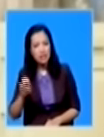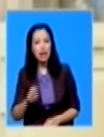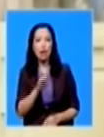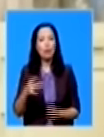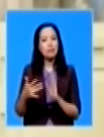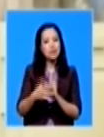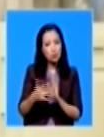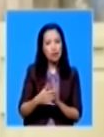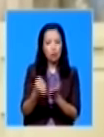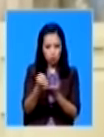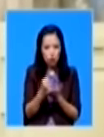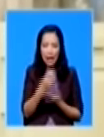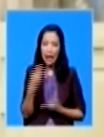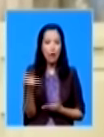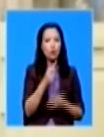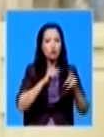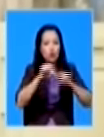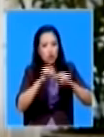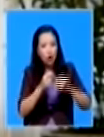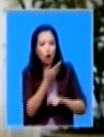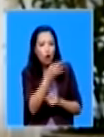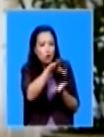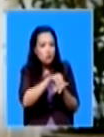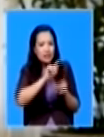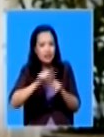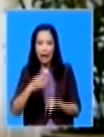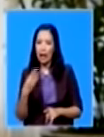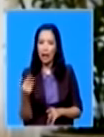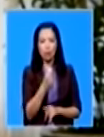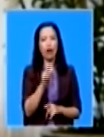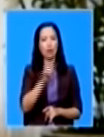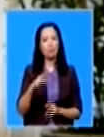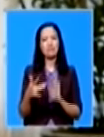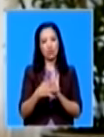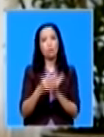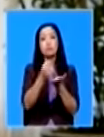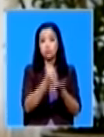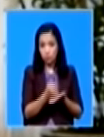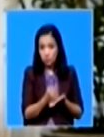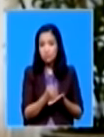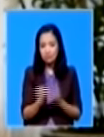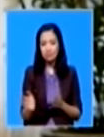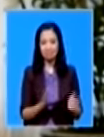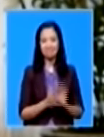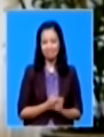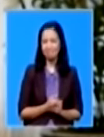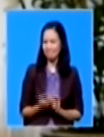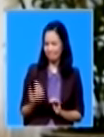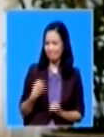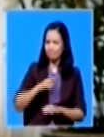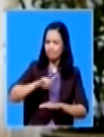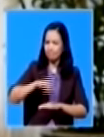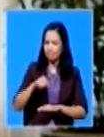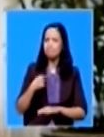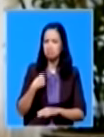ำไงมันจะได้เร็วขึ้นเข้าใจไหม ท่านนายกคะอีกเรื่องนึงที่ต้องอาศัยระยะเวลาและแน่นอนว่าต้องอาศัยความเข้าใจด้วยคือการ